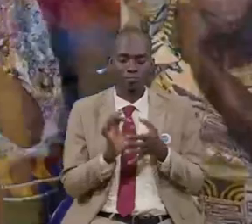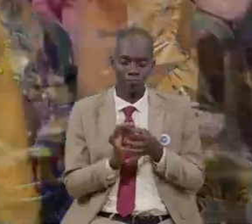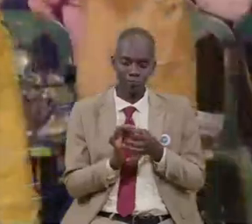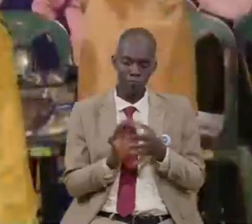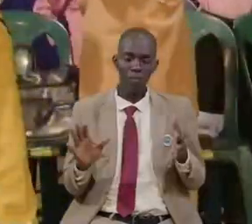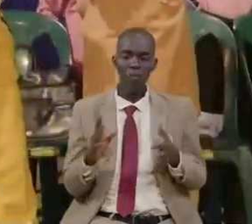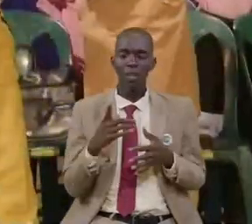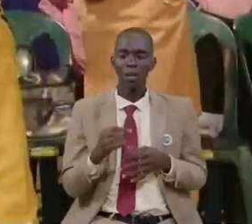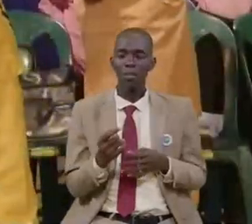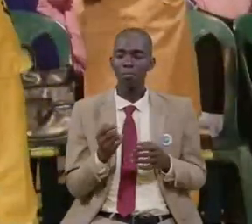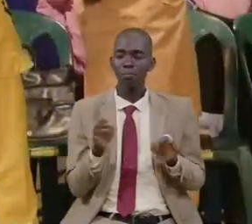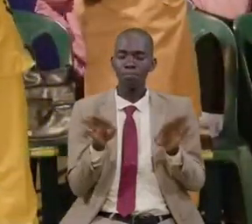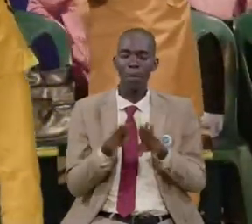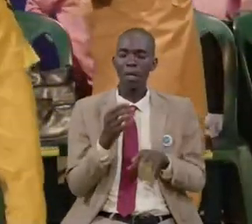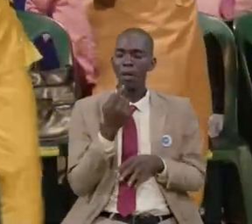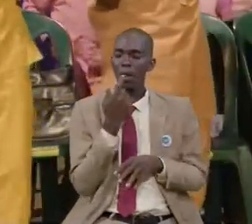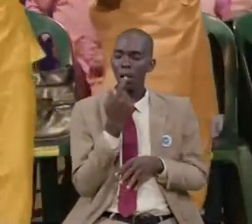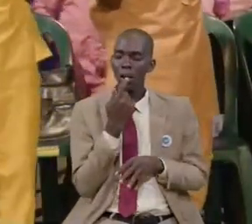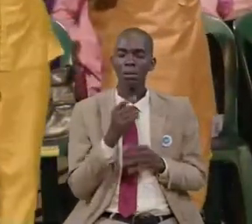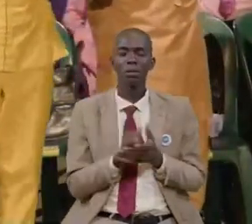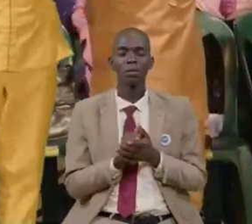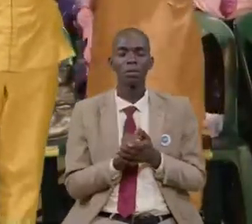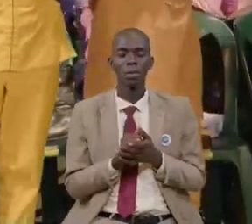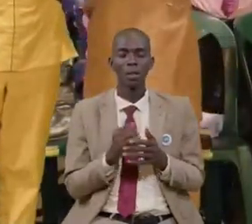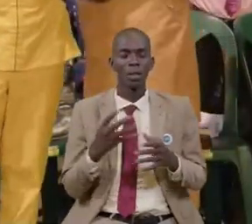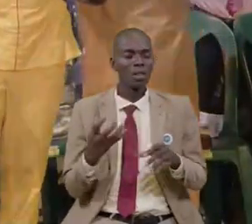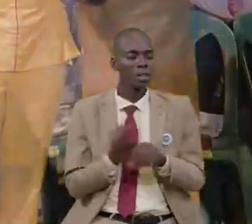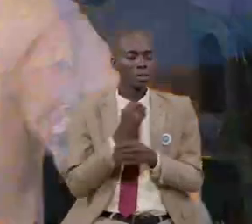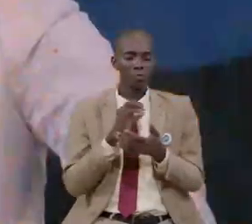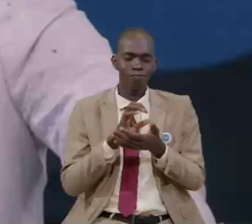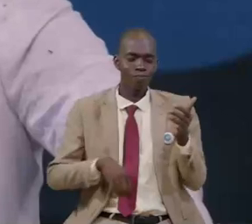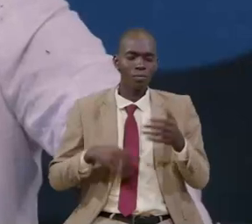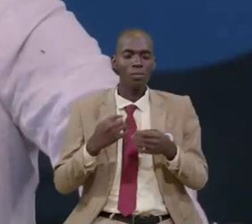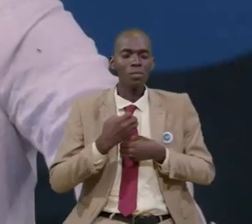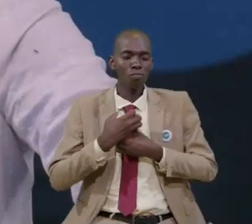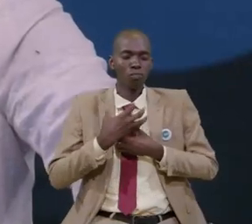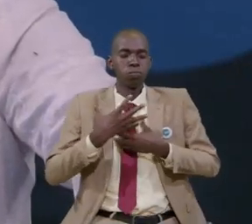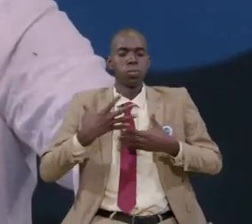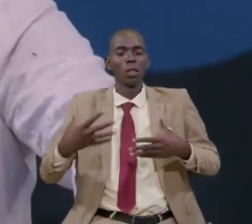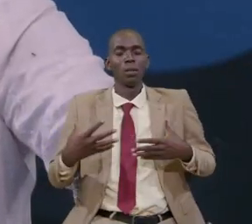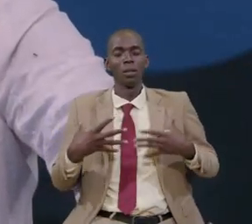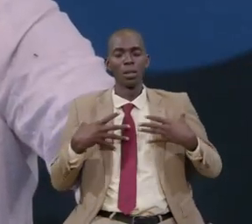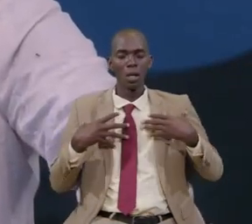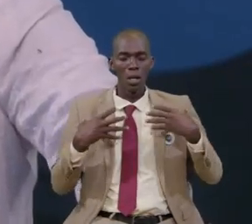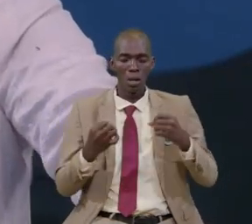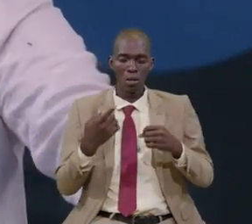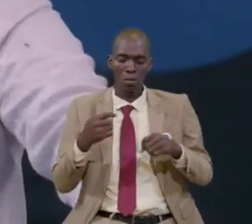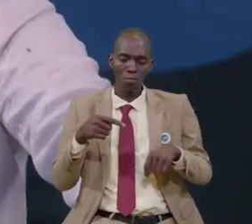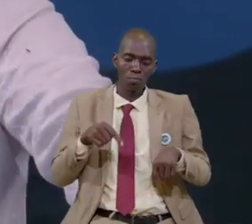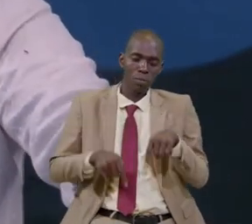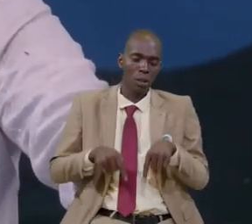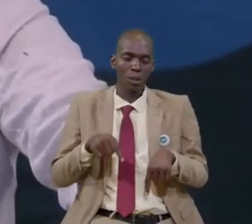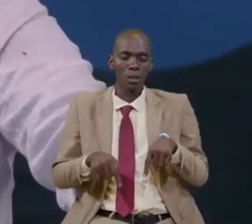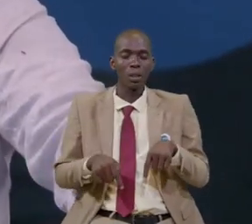Délie la langue liée, muette, ôte les tumeurs, guéris la paralysie,